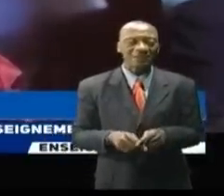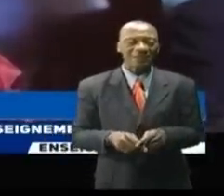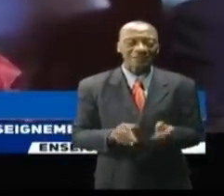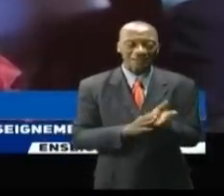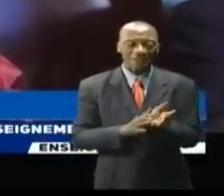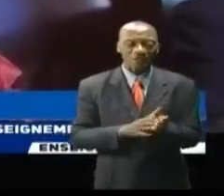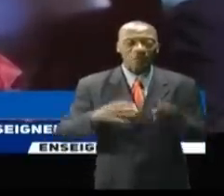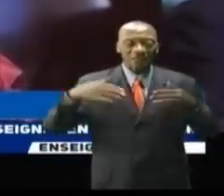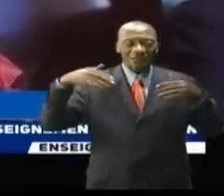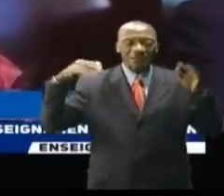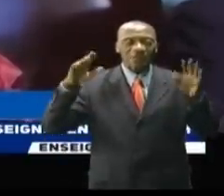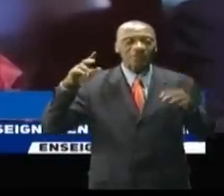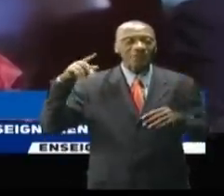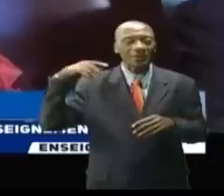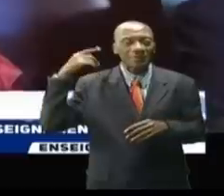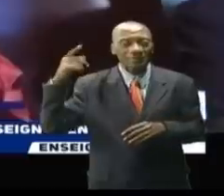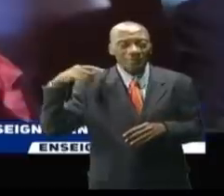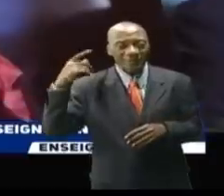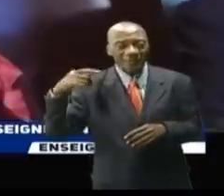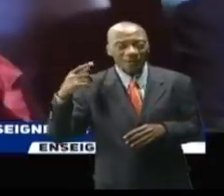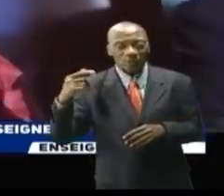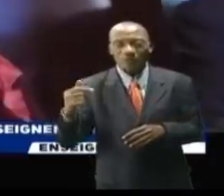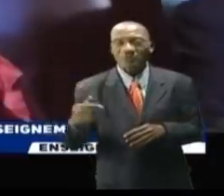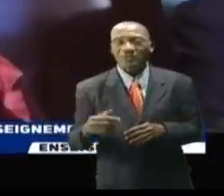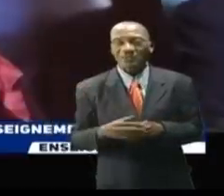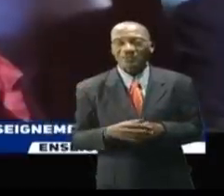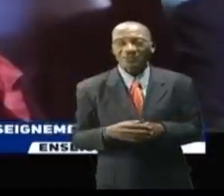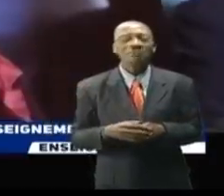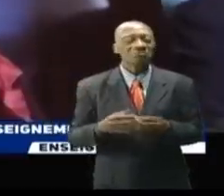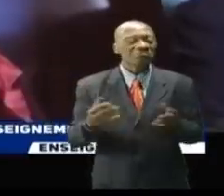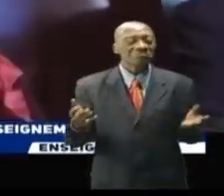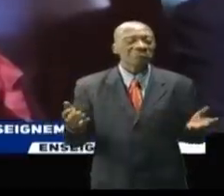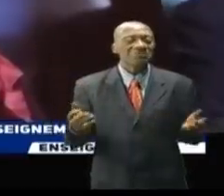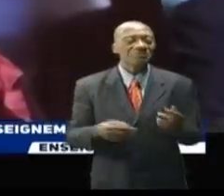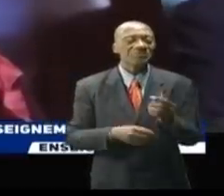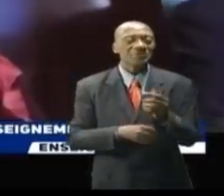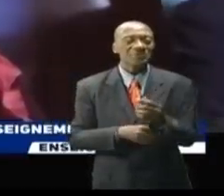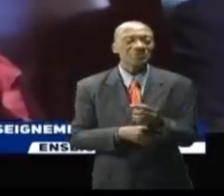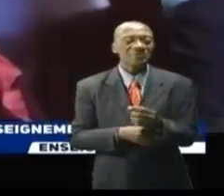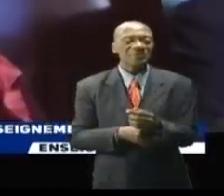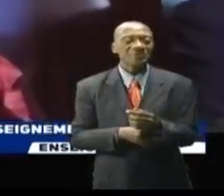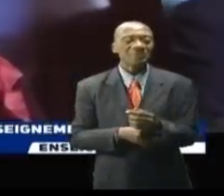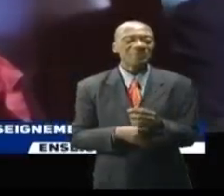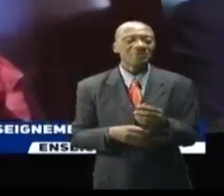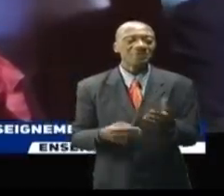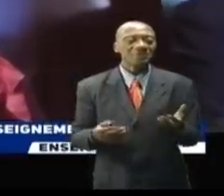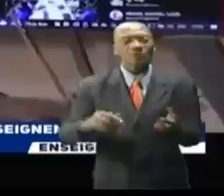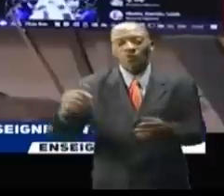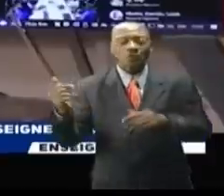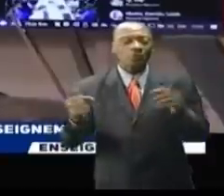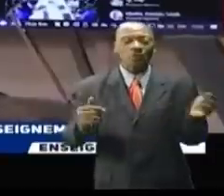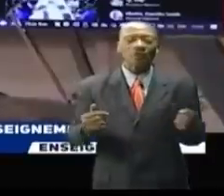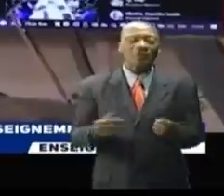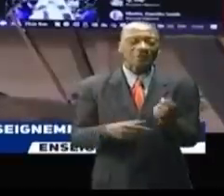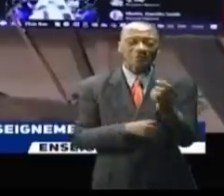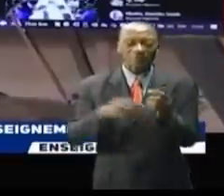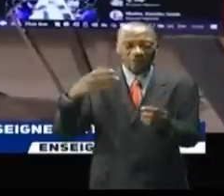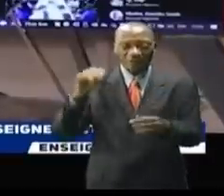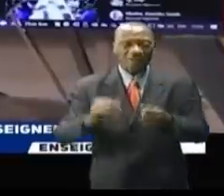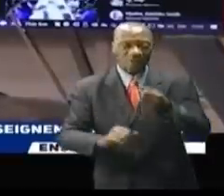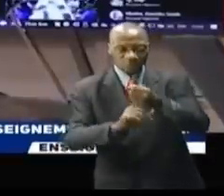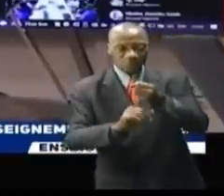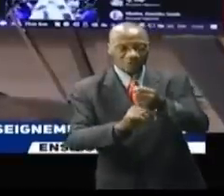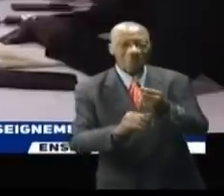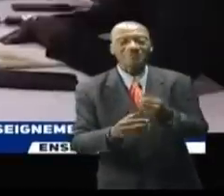réalisée par ICBA UNESCO en 2017, avec le concours des experts nationaux. Pour les représentants